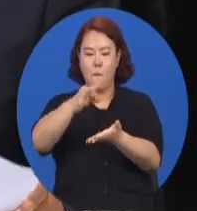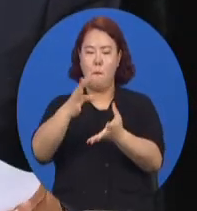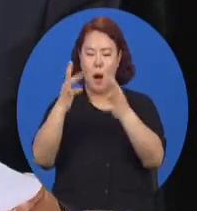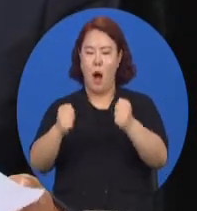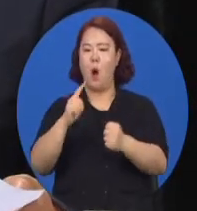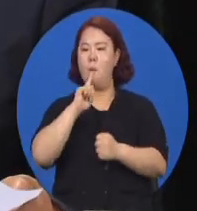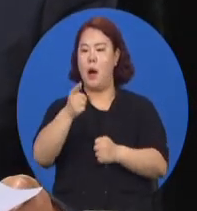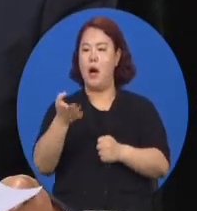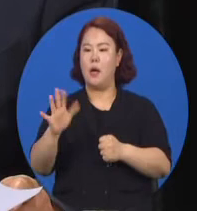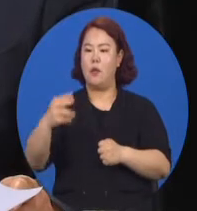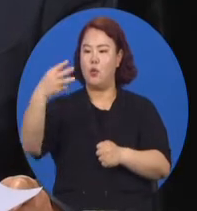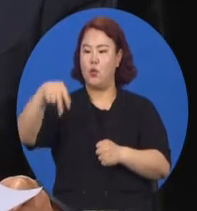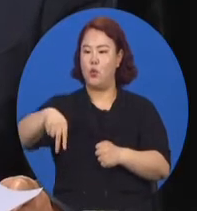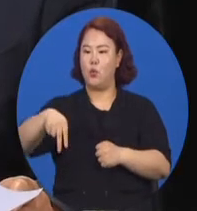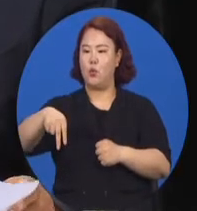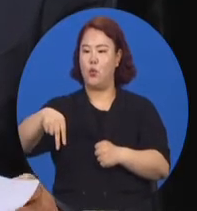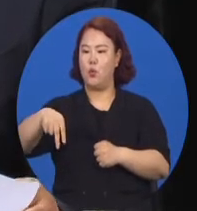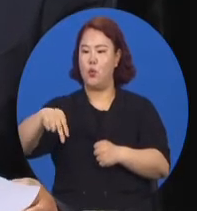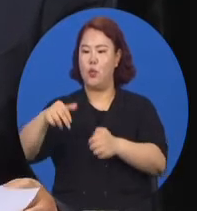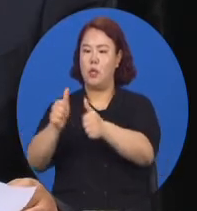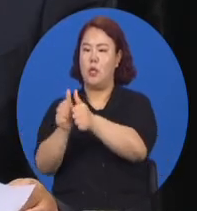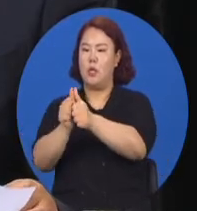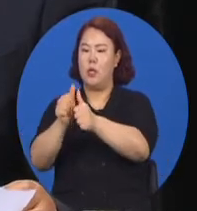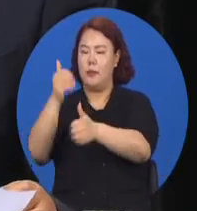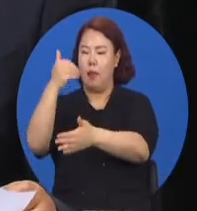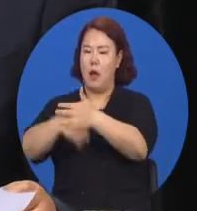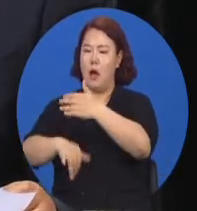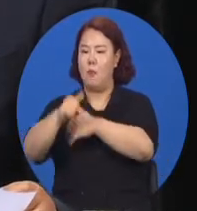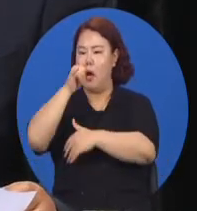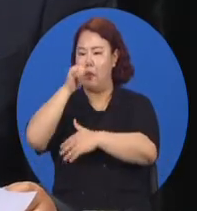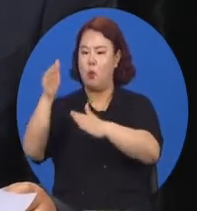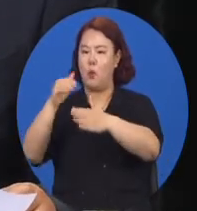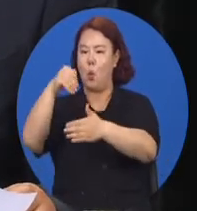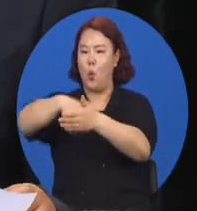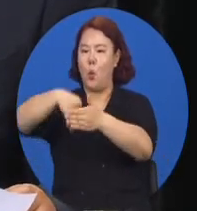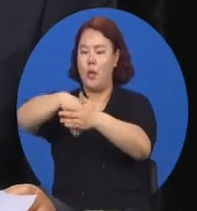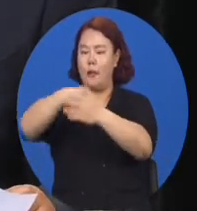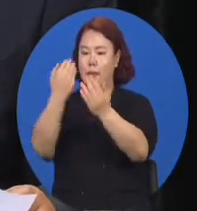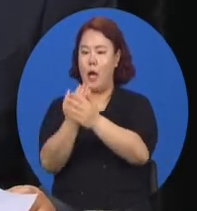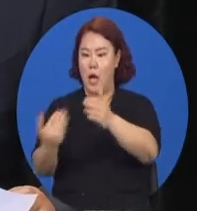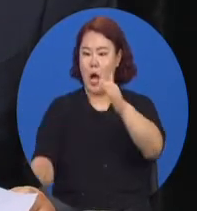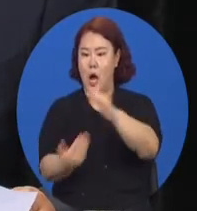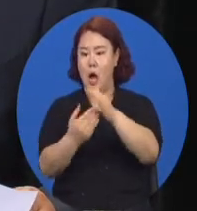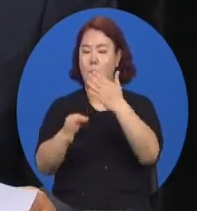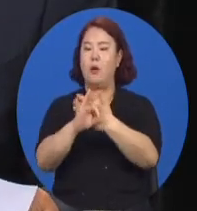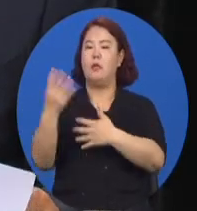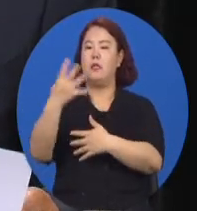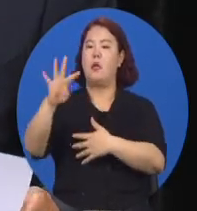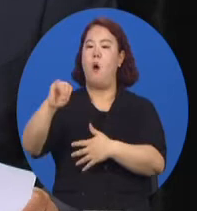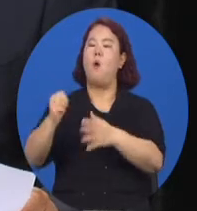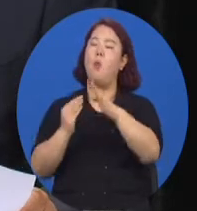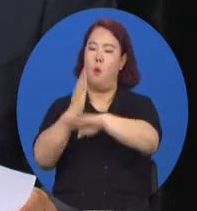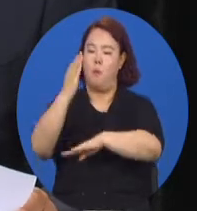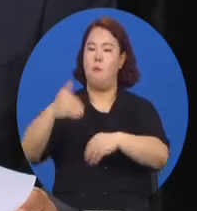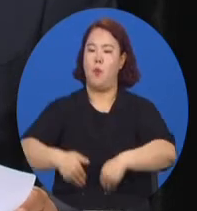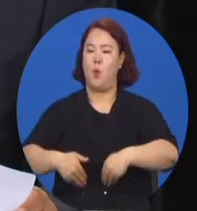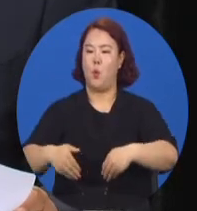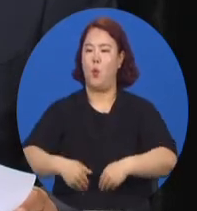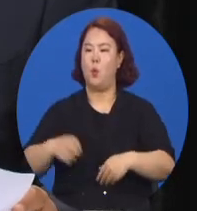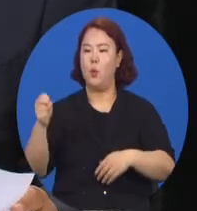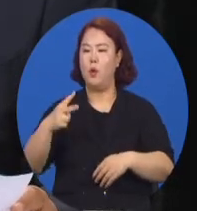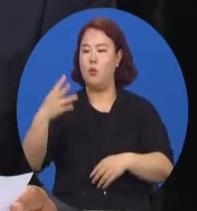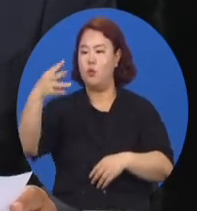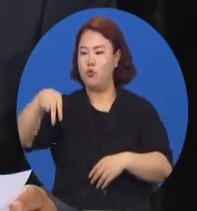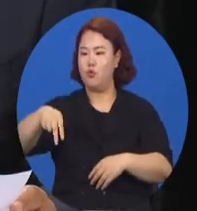말씀하셨는데 유한호 군수님 지금 남아있는 공사 다 하려면 4천 원 넘게 들죠? 요새도 말씀하셨듯이. 자 그러면 유한호